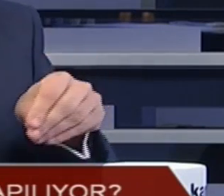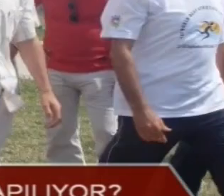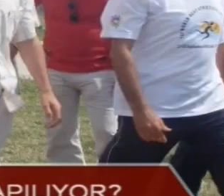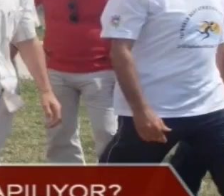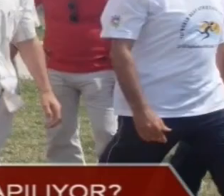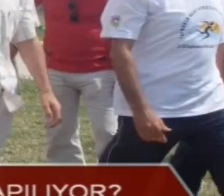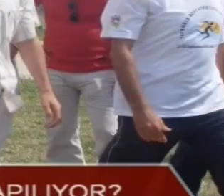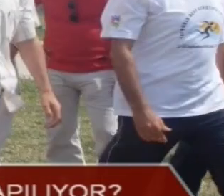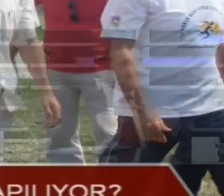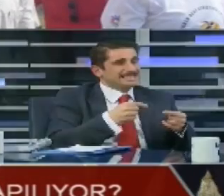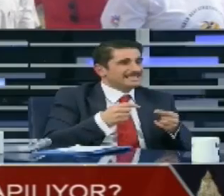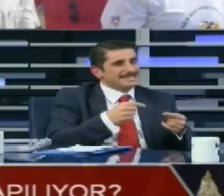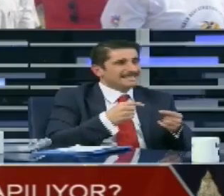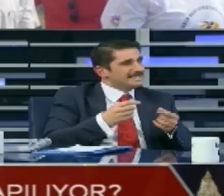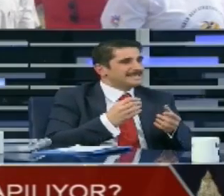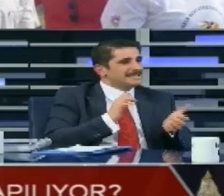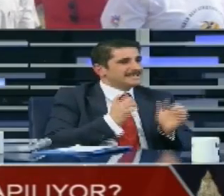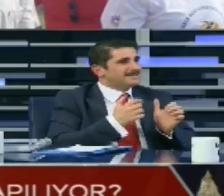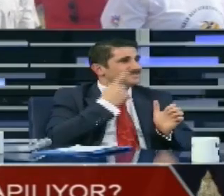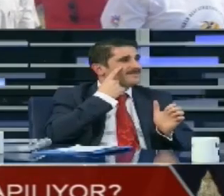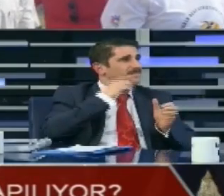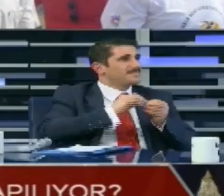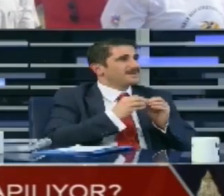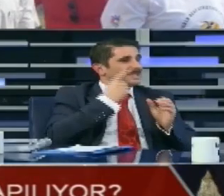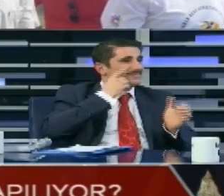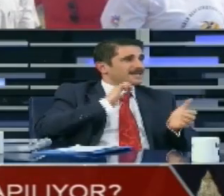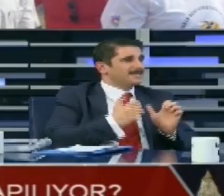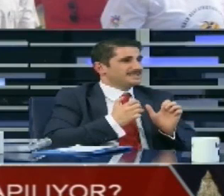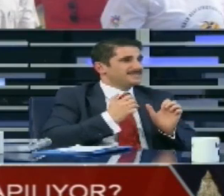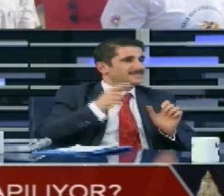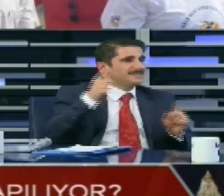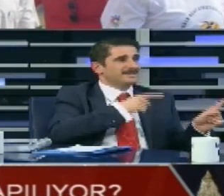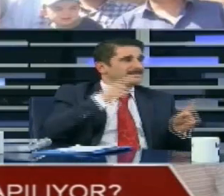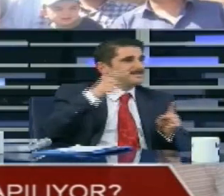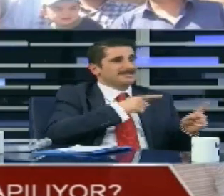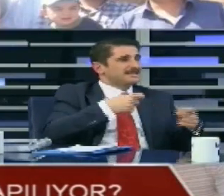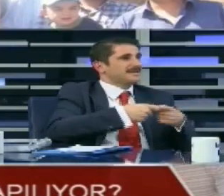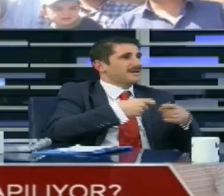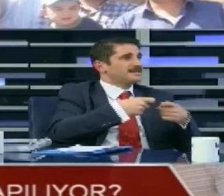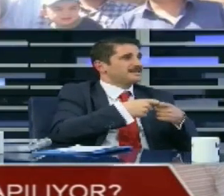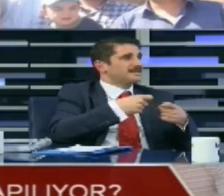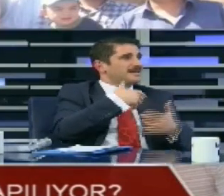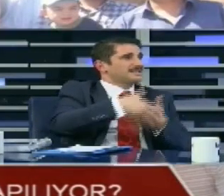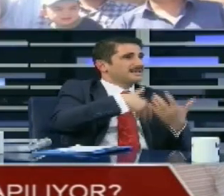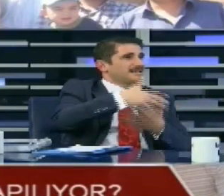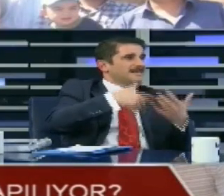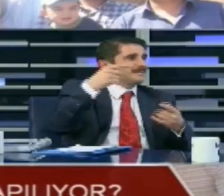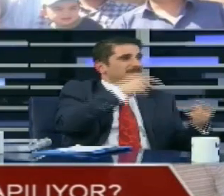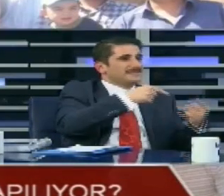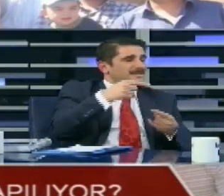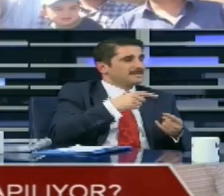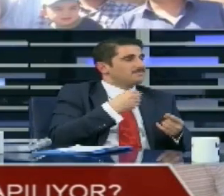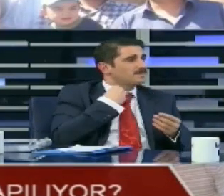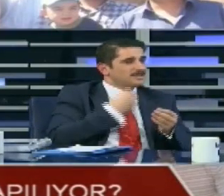Şimdi biliyorsunuz bu zamana kadar spor federasyonunun başkanı hep konuşan birey oldu. Hiç işitme engelli olmadı. Adı üstünde